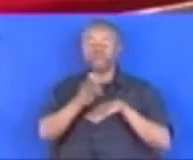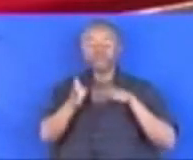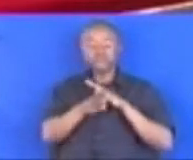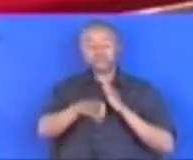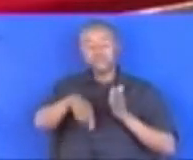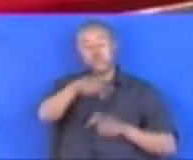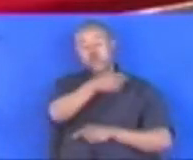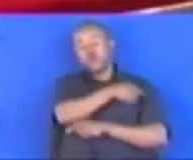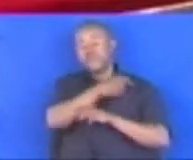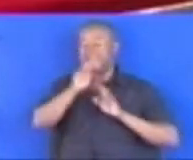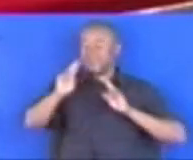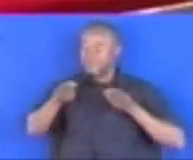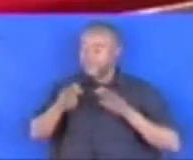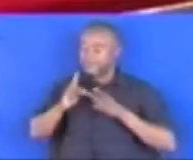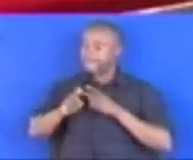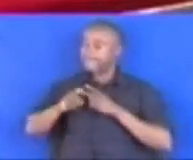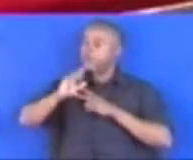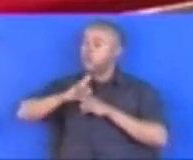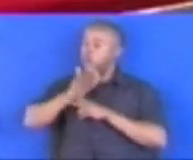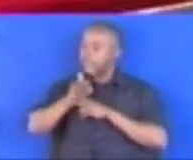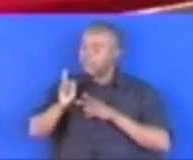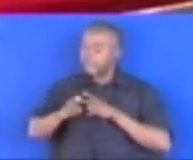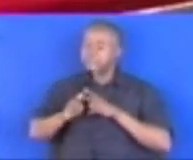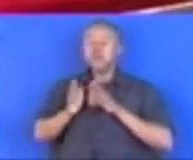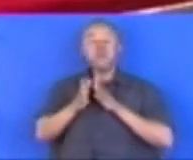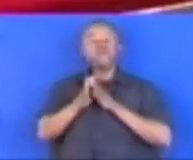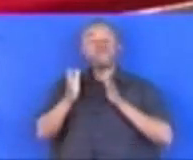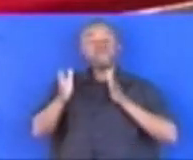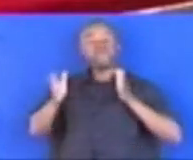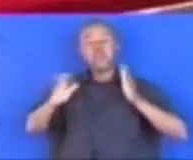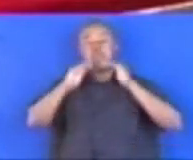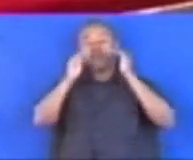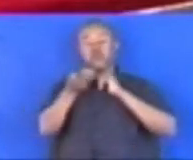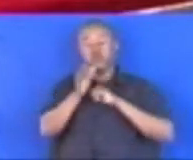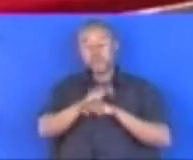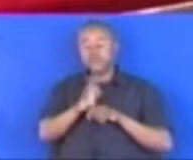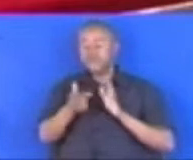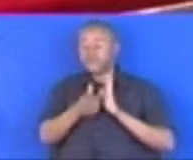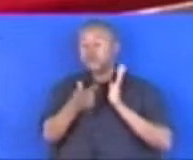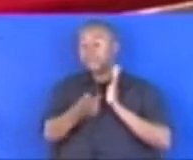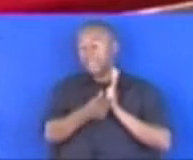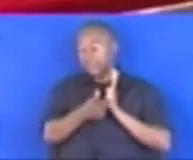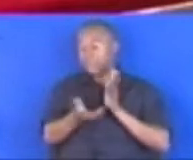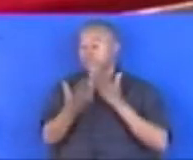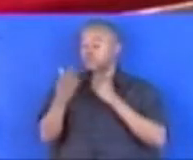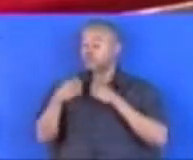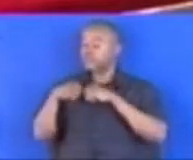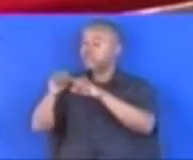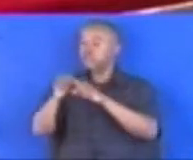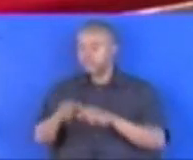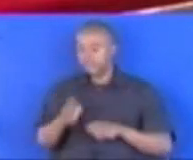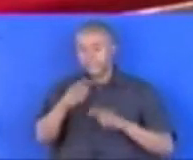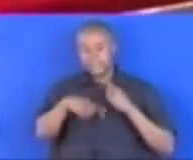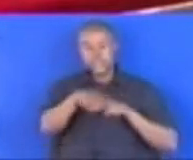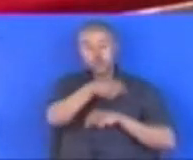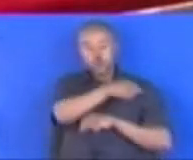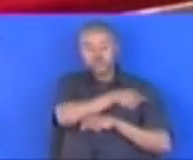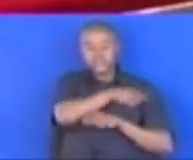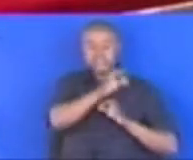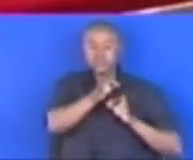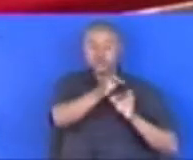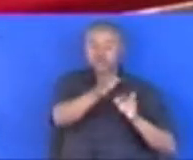mpya, ukarabati na majengo na upanuzi wa miundombinu ikiwemo tehama imefanyika kwenye hospitali za rufaa za